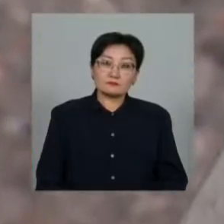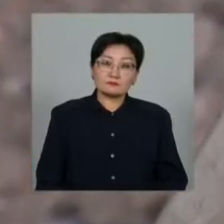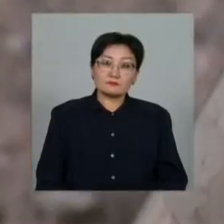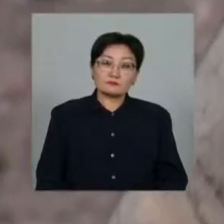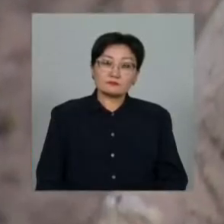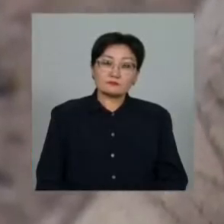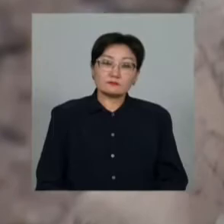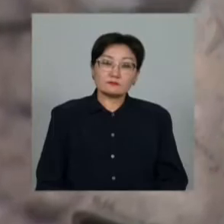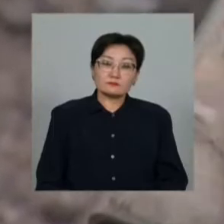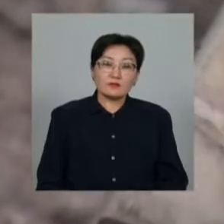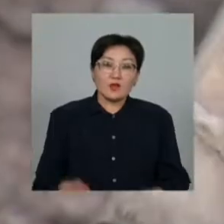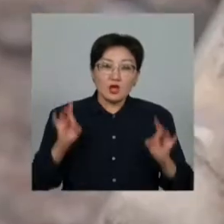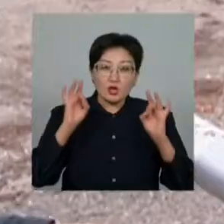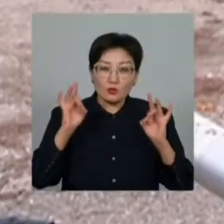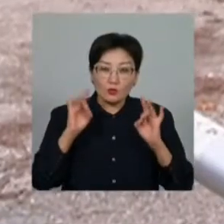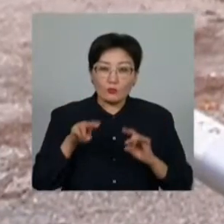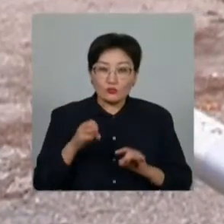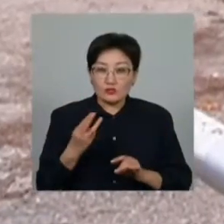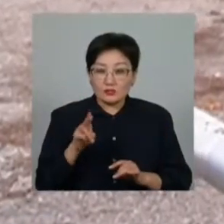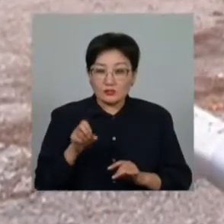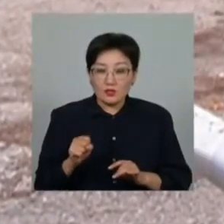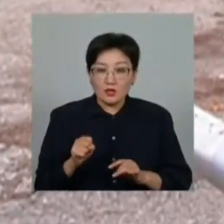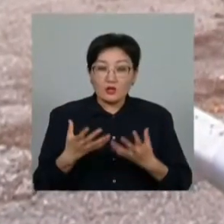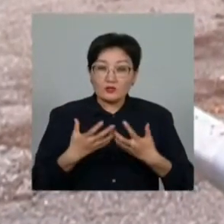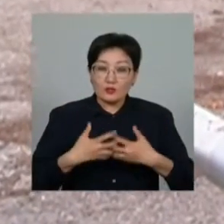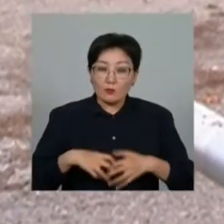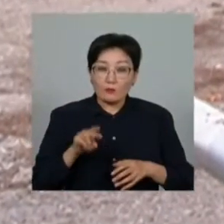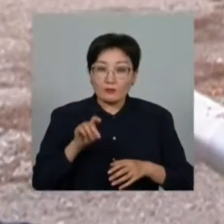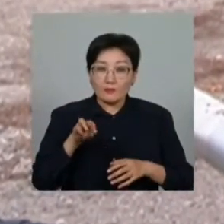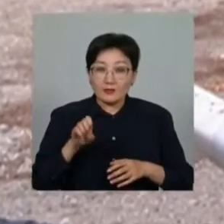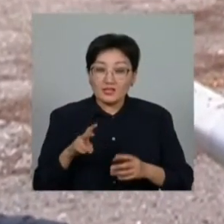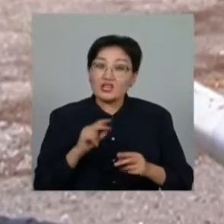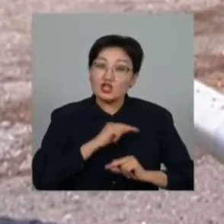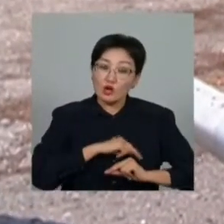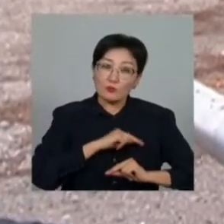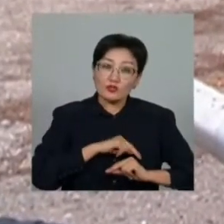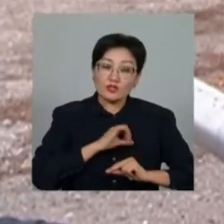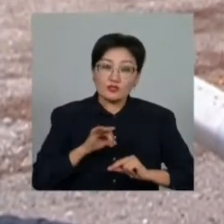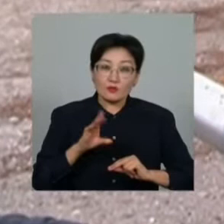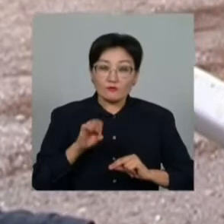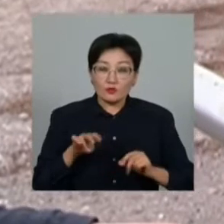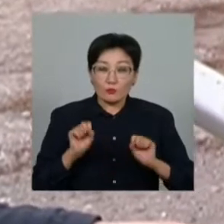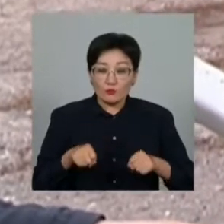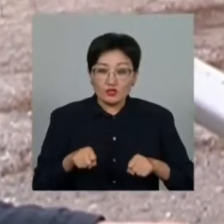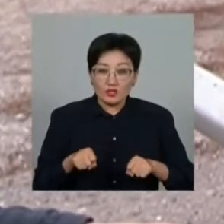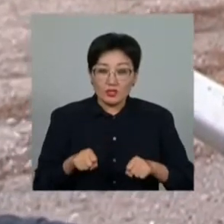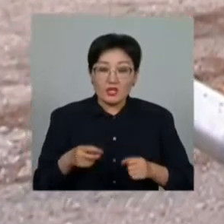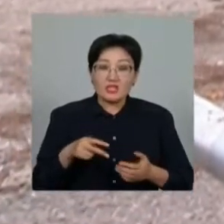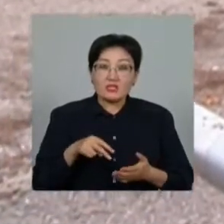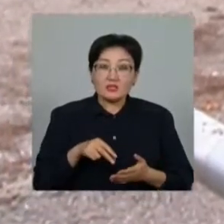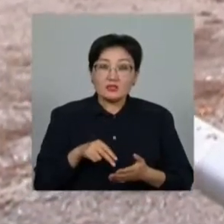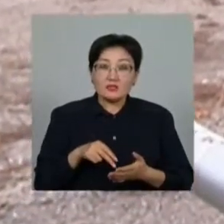гром пушка здесь получается вот за счет пропана она работает и вот нужно ставить